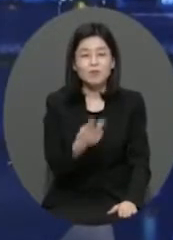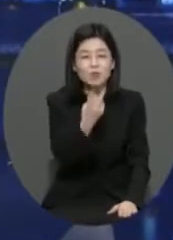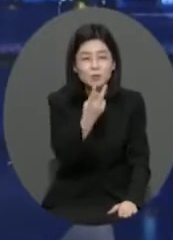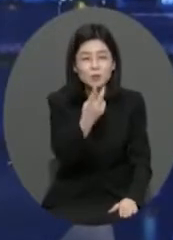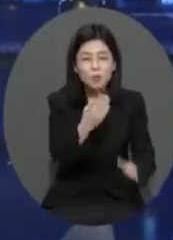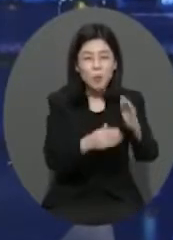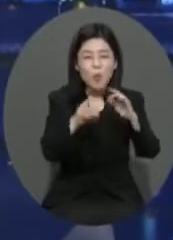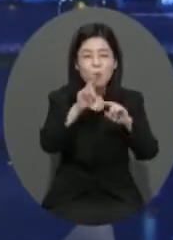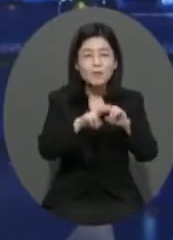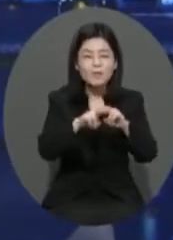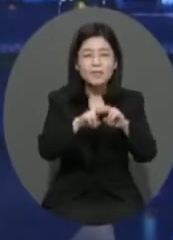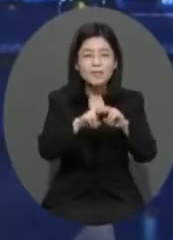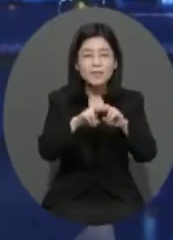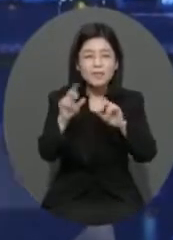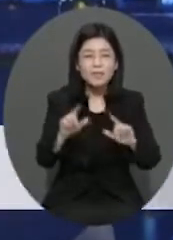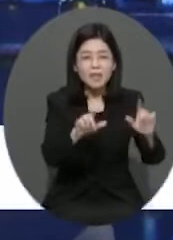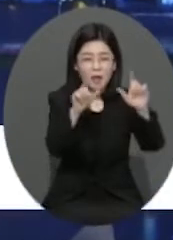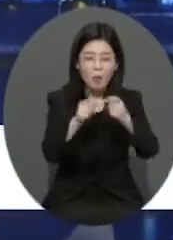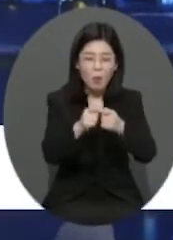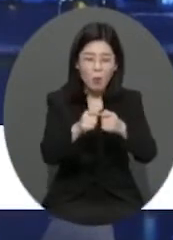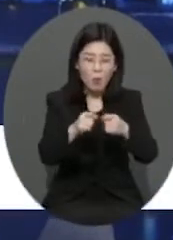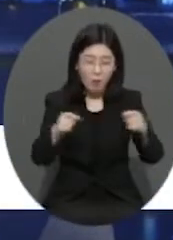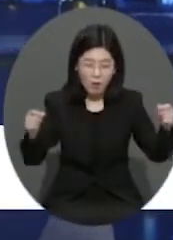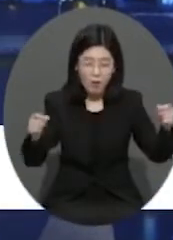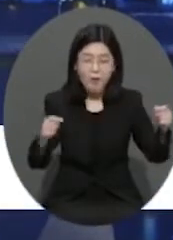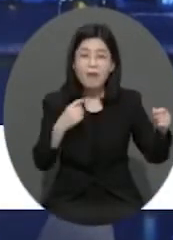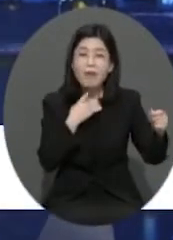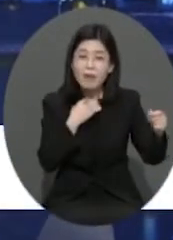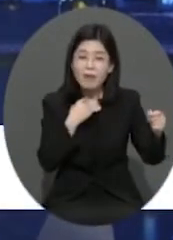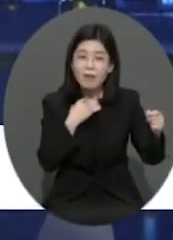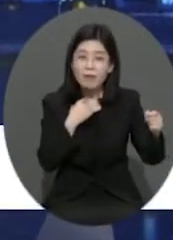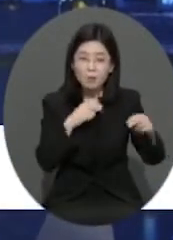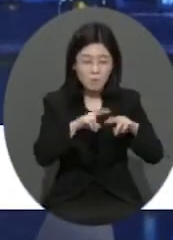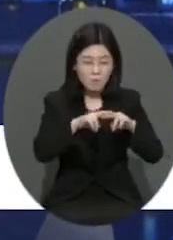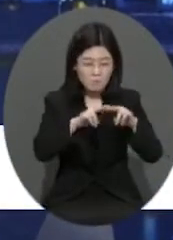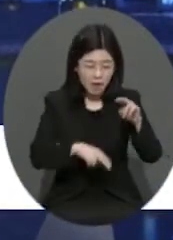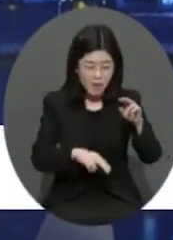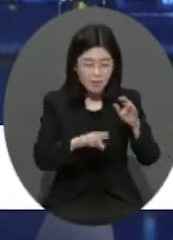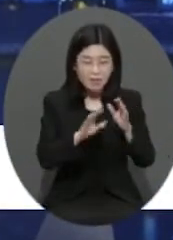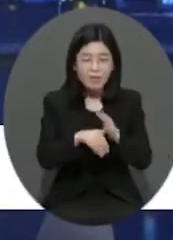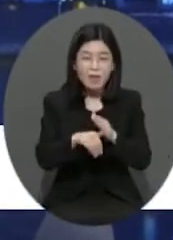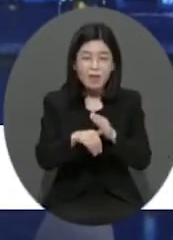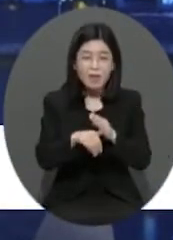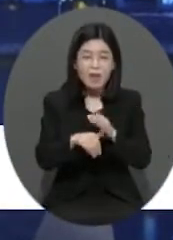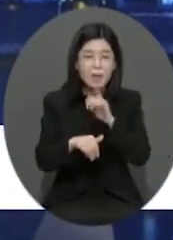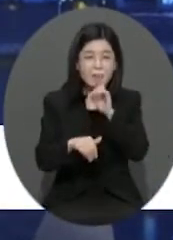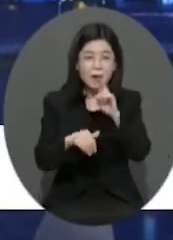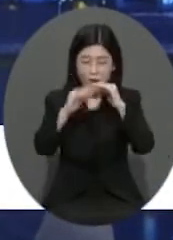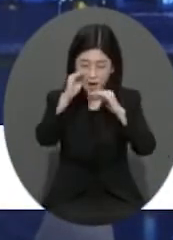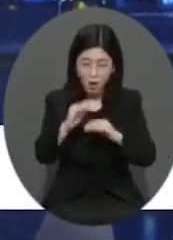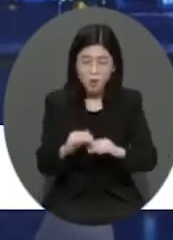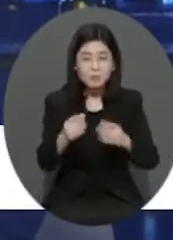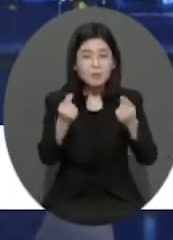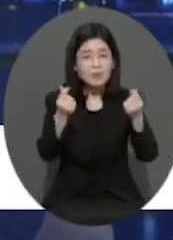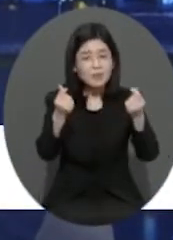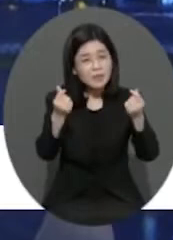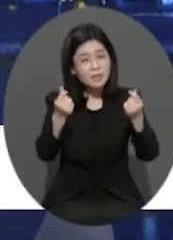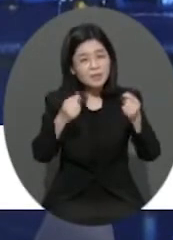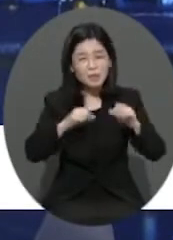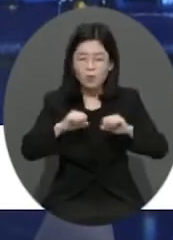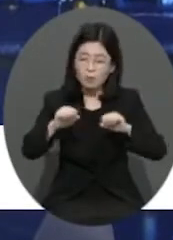있고 나오던 당시의 메시지가 또 비슷했고 그 시기에 했던 그 활동들이 드 및 하셨어요